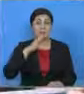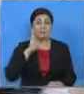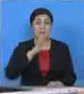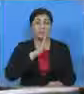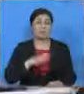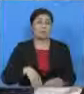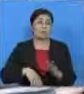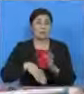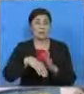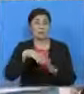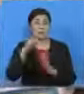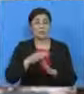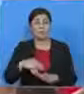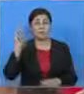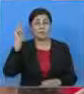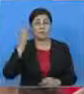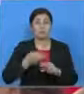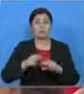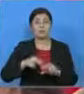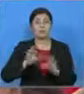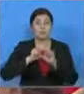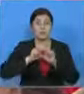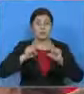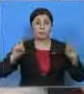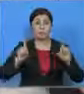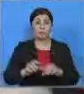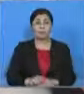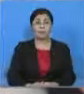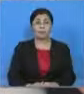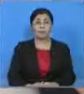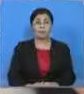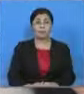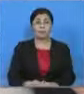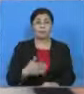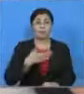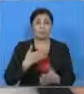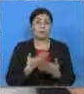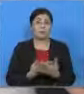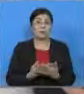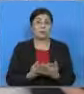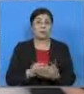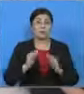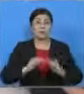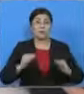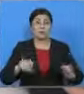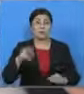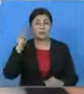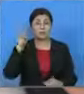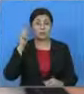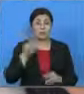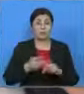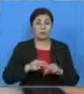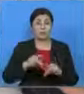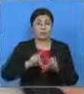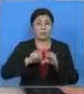отметили высокий уровень образования в данном учебном заведении. Два сына ходят в эту школу. Мне очень нравится эта школа. Наконец-то